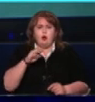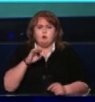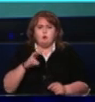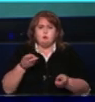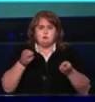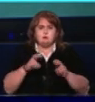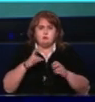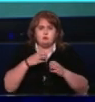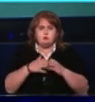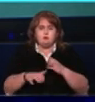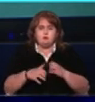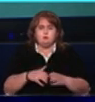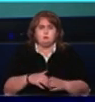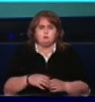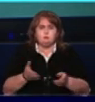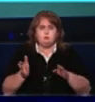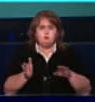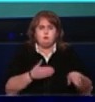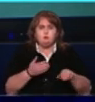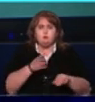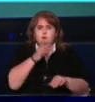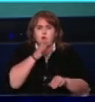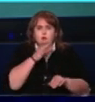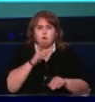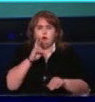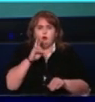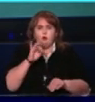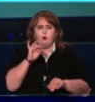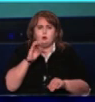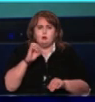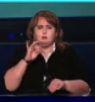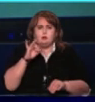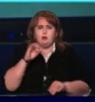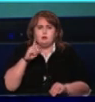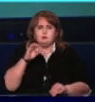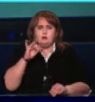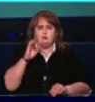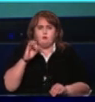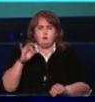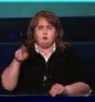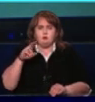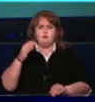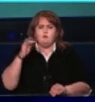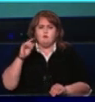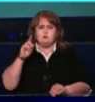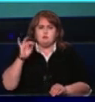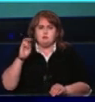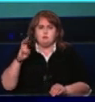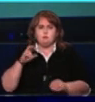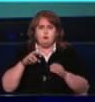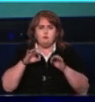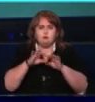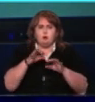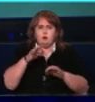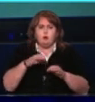нейтральным. Прошло некоторое время, Эрнест Резерфорд, еще один физик, проводил опыты со